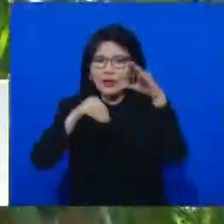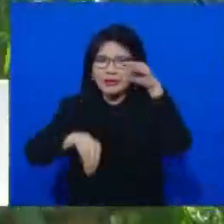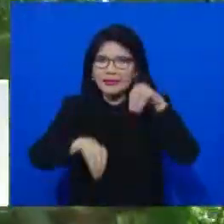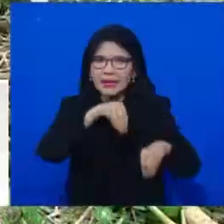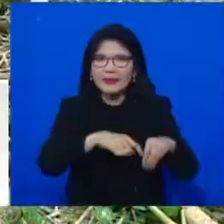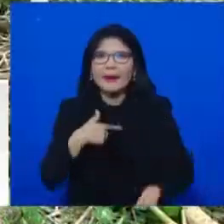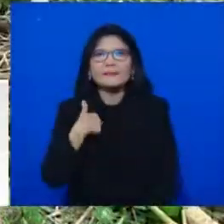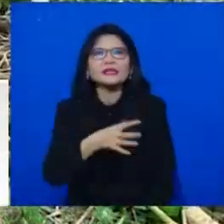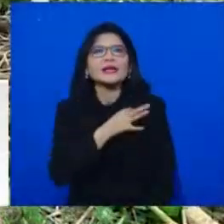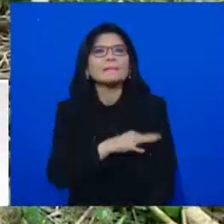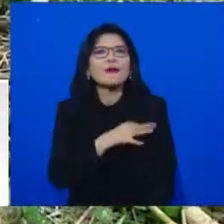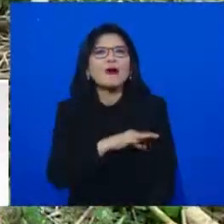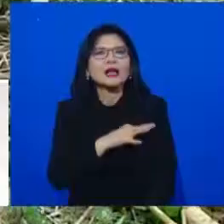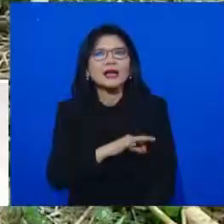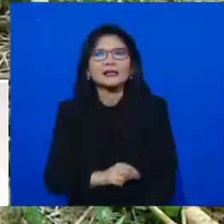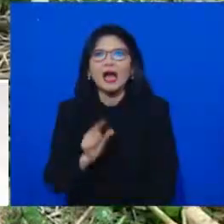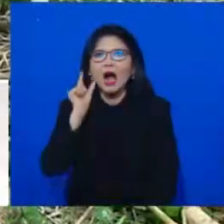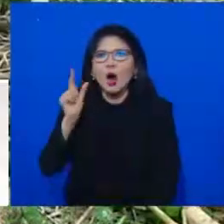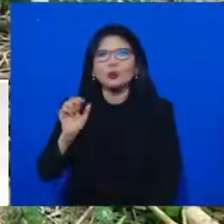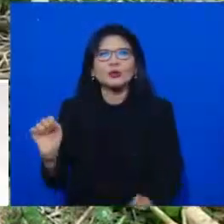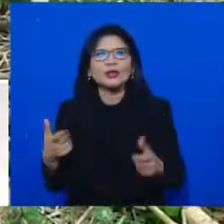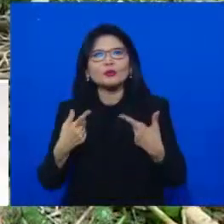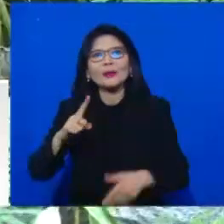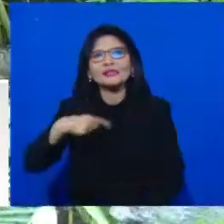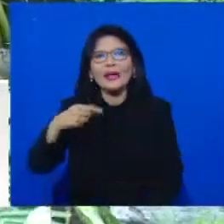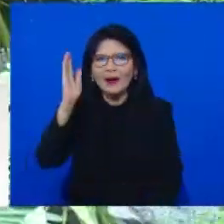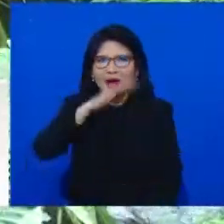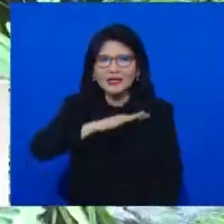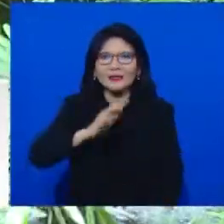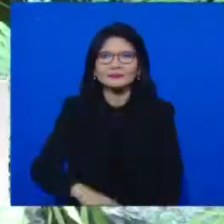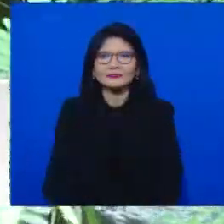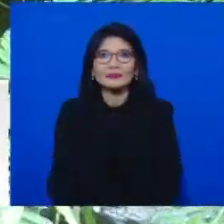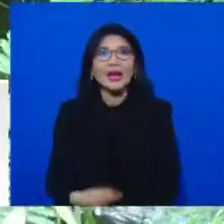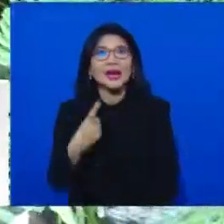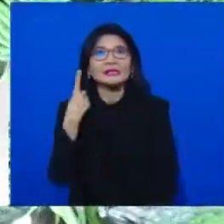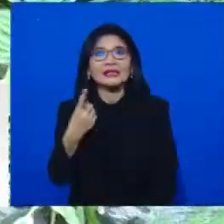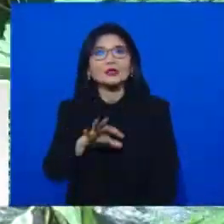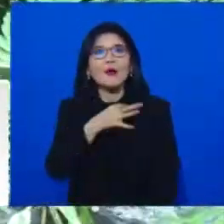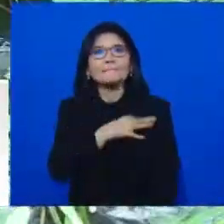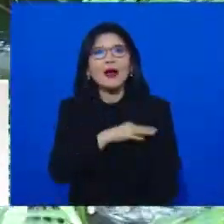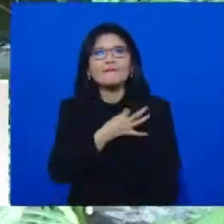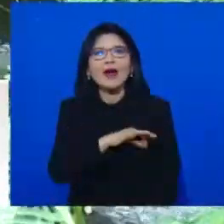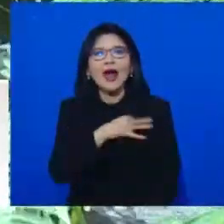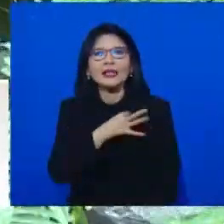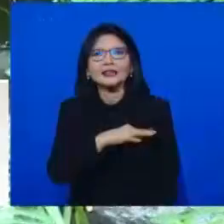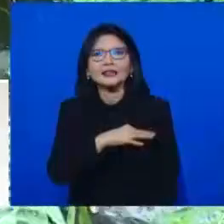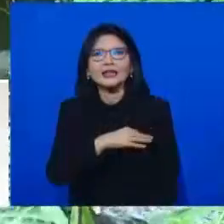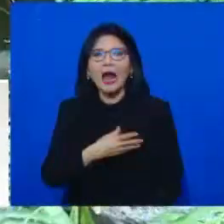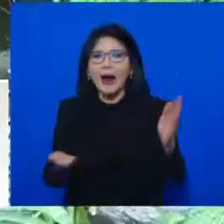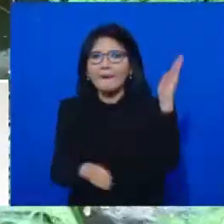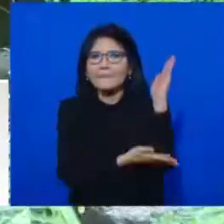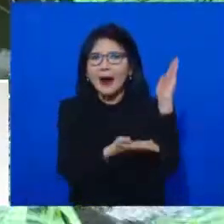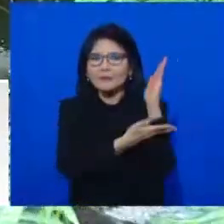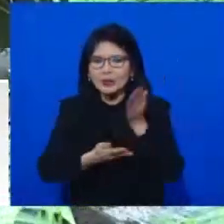dapat dimanfaatkan masyarakat sekitar untuk kehidupan sehari-hari. Salah satu pemanfaatan dari budidaya bambu di sekitaran